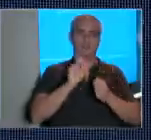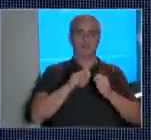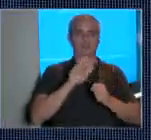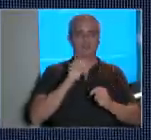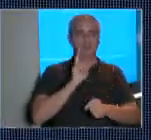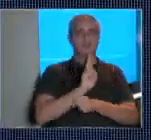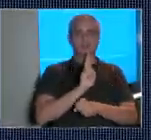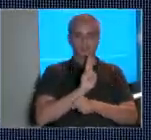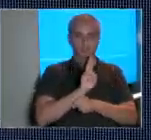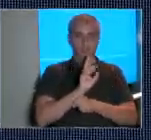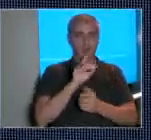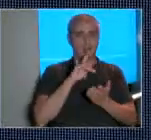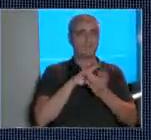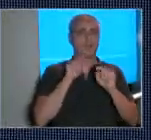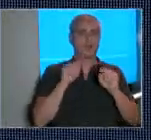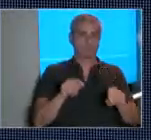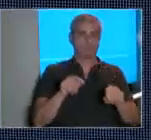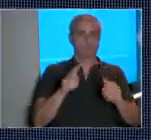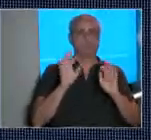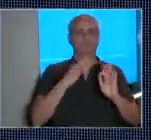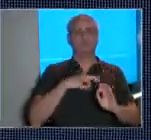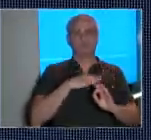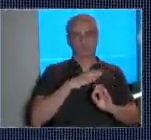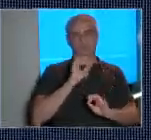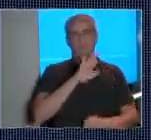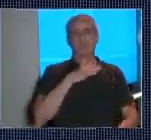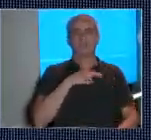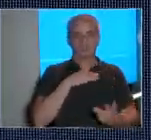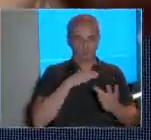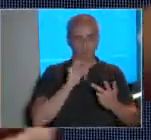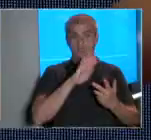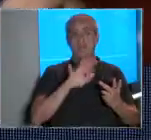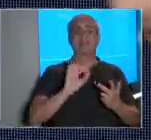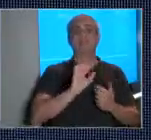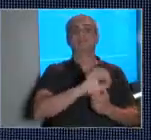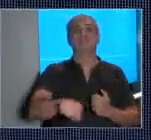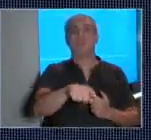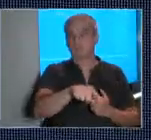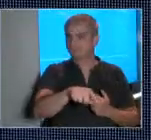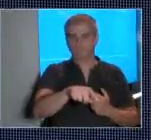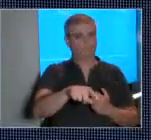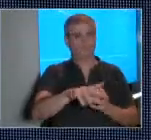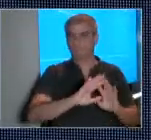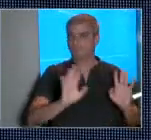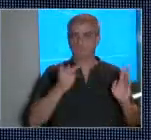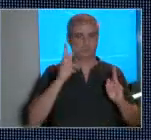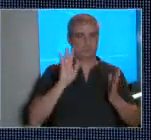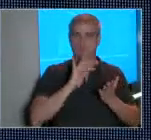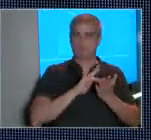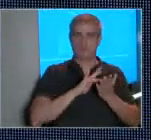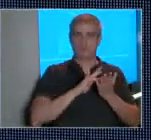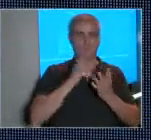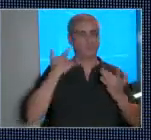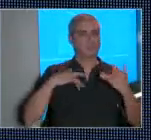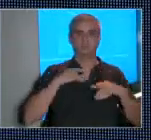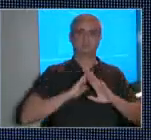חייבים לשמור על המקום הזה בשבילנו, בשביל הילדים שלנו, בשביל הילדים שלהם. ואין לנו יותר מקום